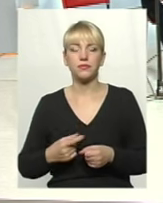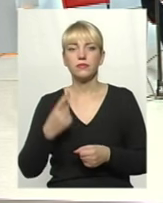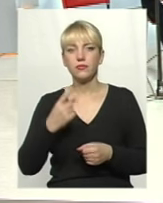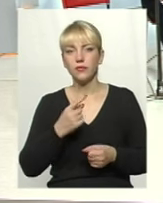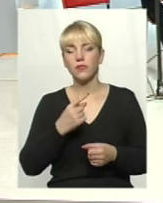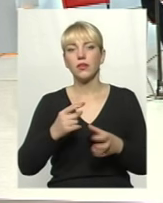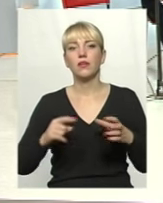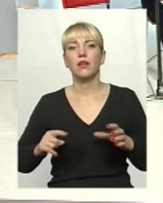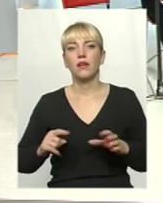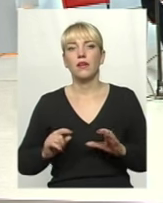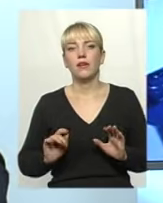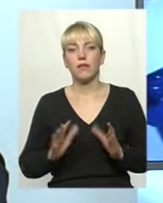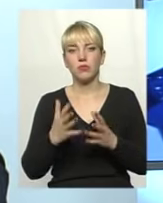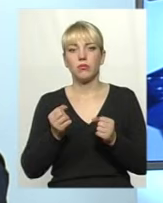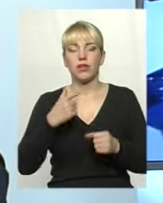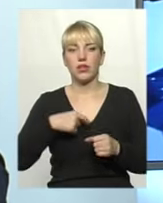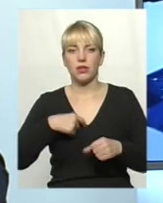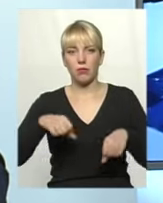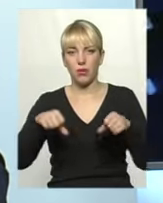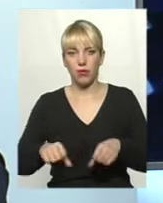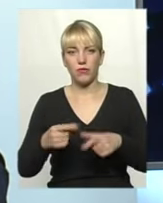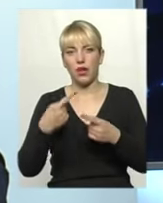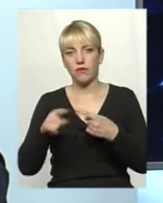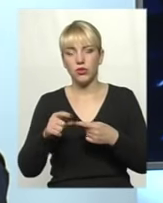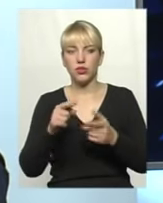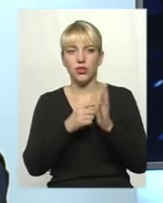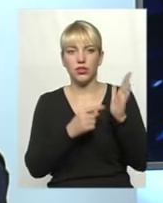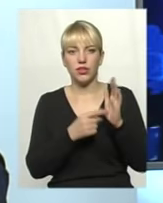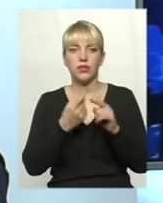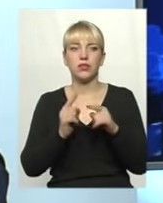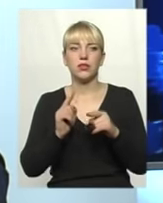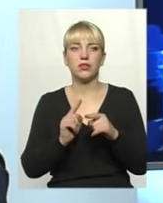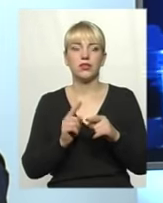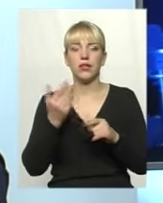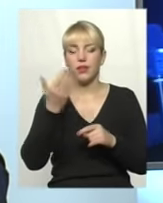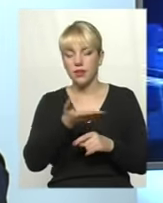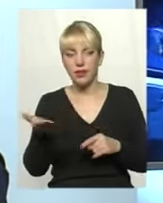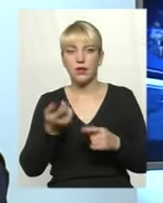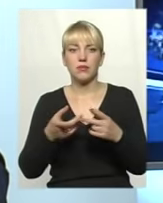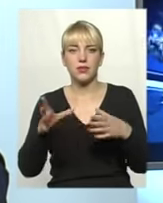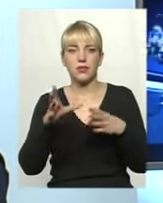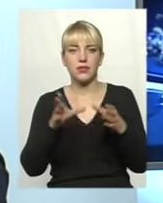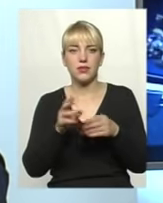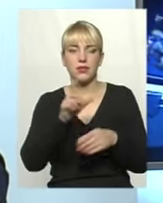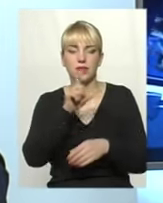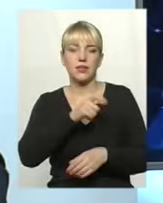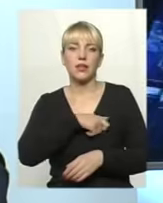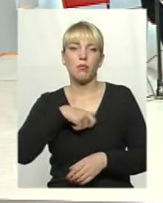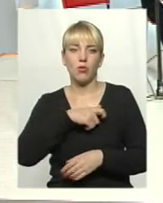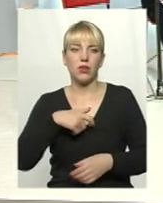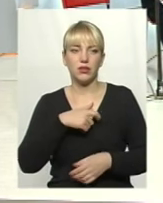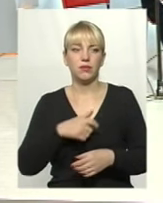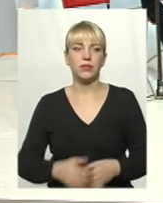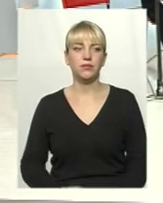випадку, брати на себе повноваження, а в іншому ділитися ними з вже депутатами з об'єднаної територіальної